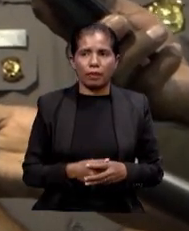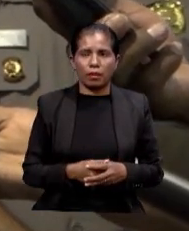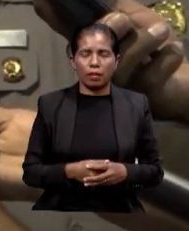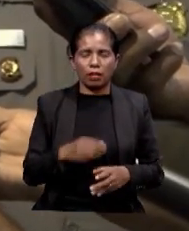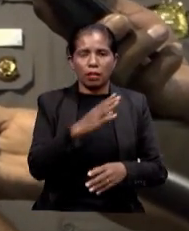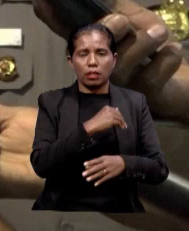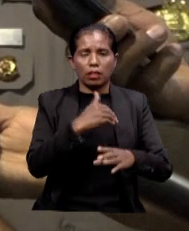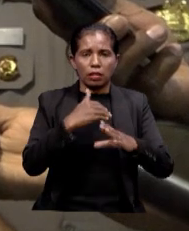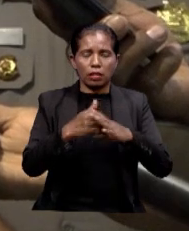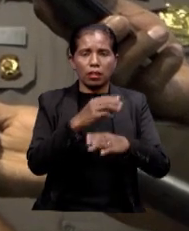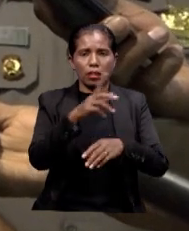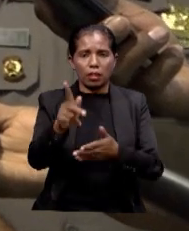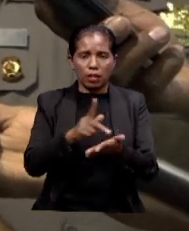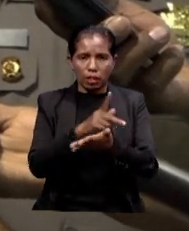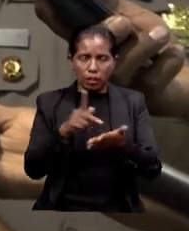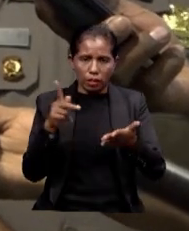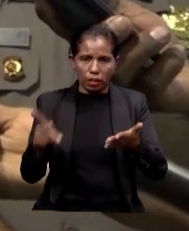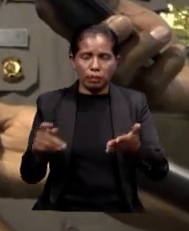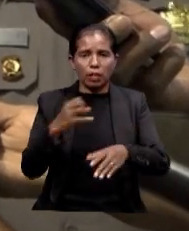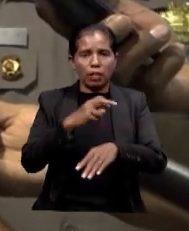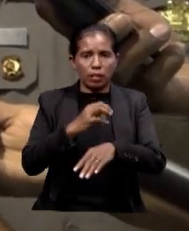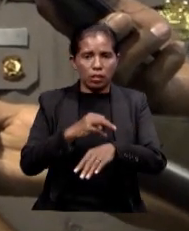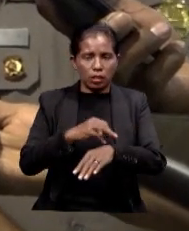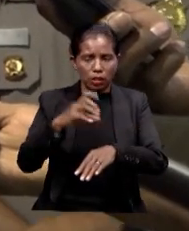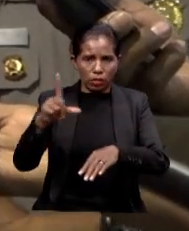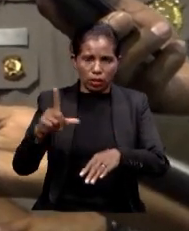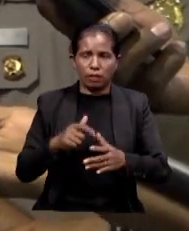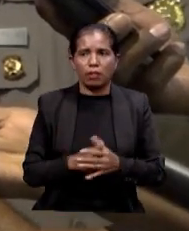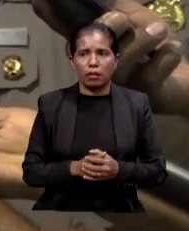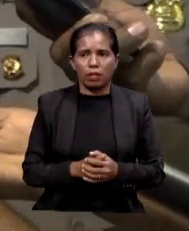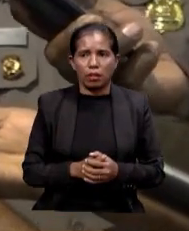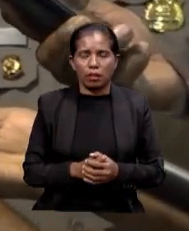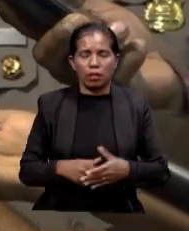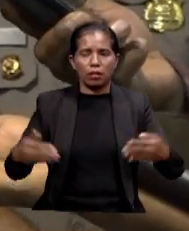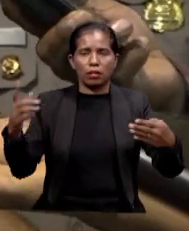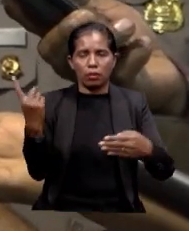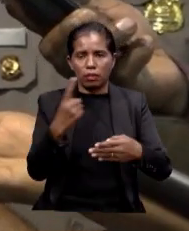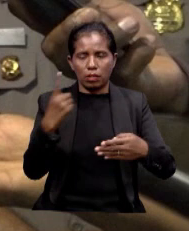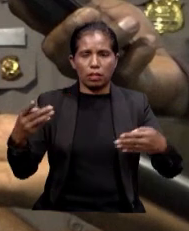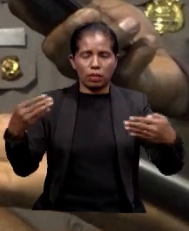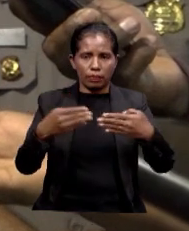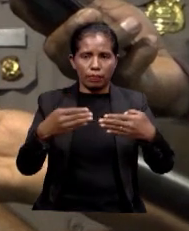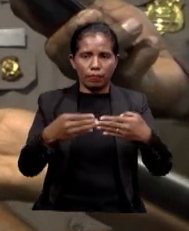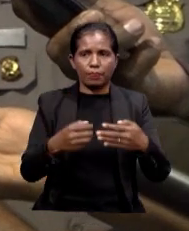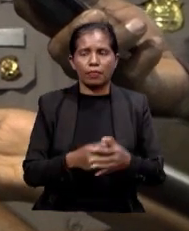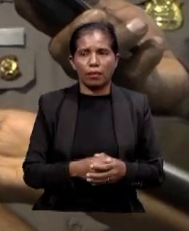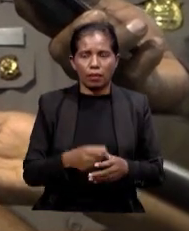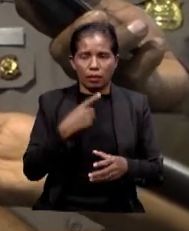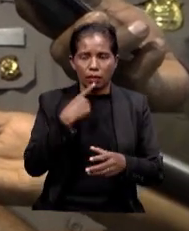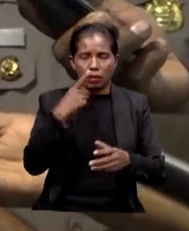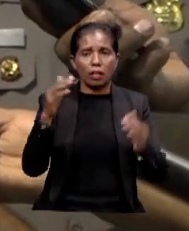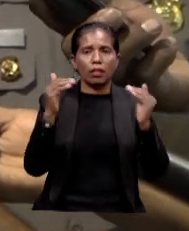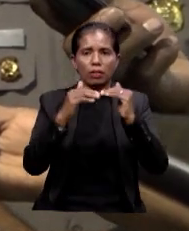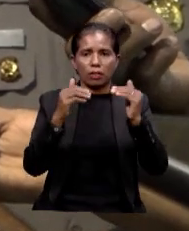transnasional, tapi juga bisa kita bilang saya mengistilahkan kejahatan lintas batas saja. Zoni Asadom Hatutan,